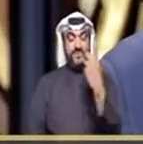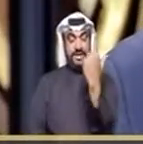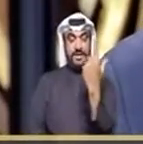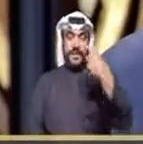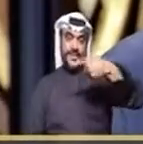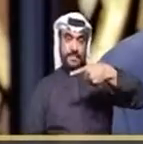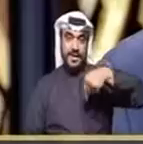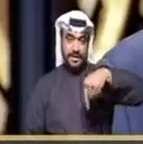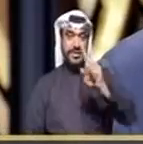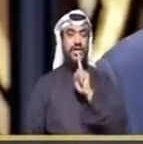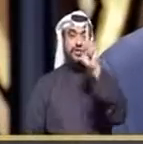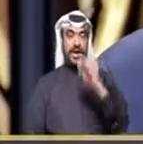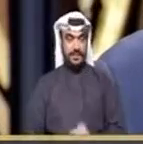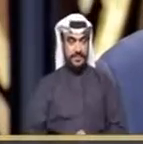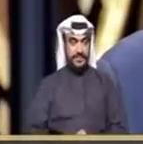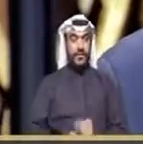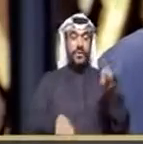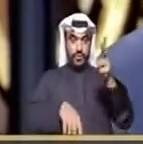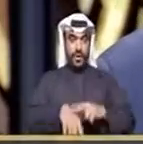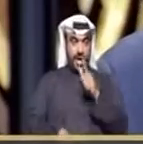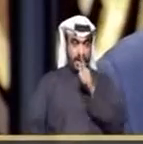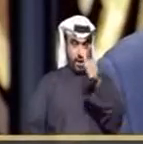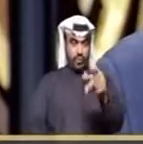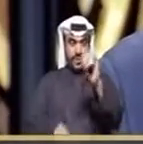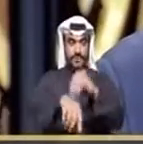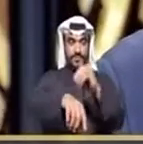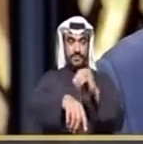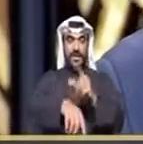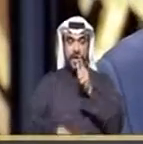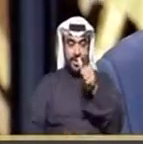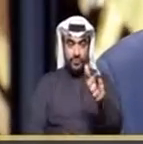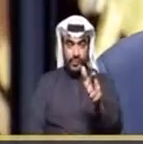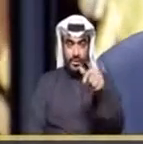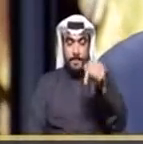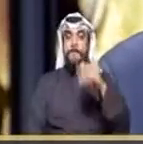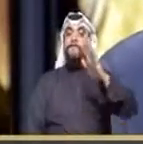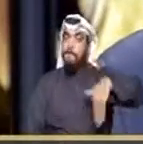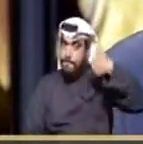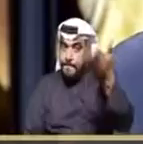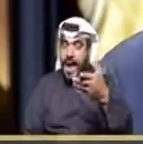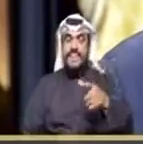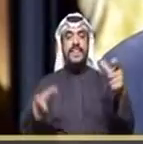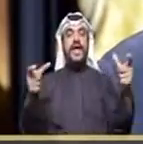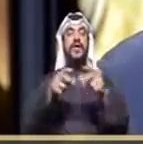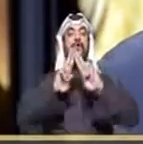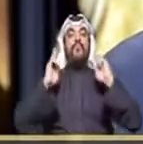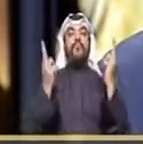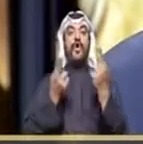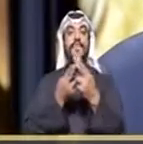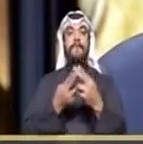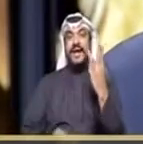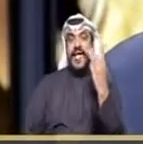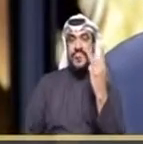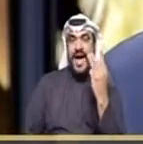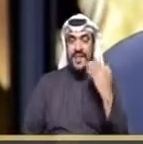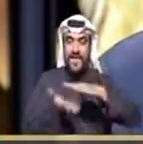للسنة 2017. وأود هنا أيضا أن أذكر بأن بعد مؤتمر المانحين الكبار الثالث